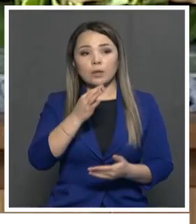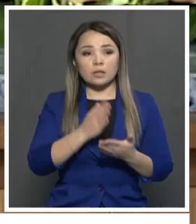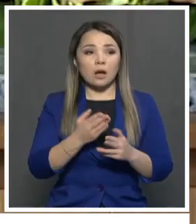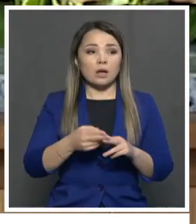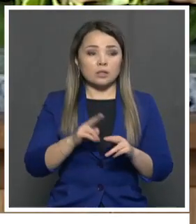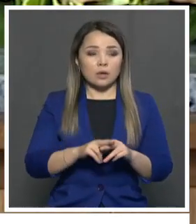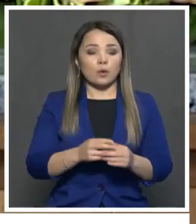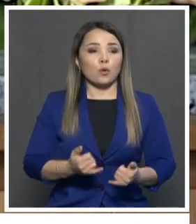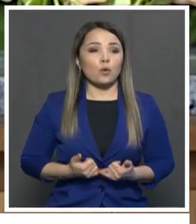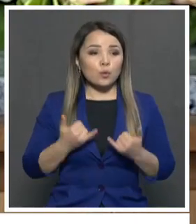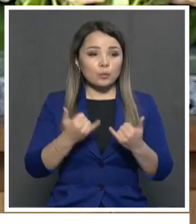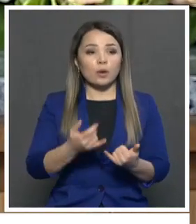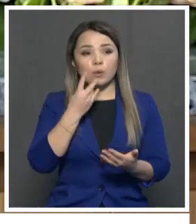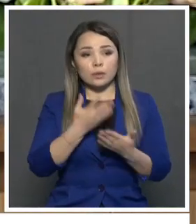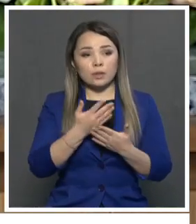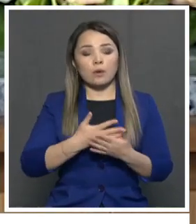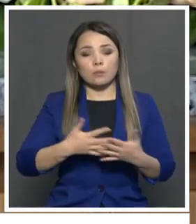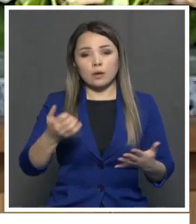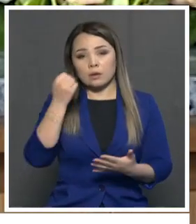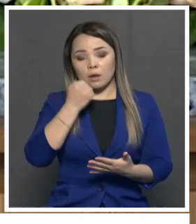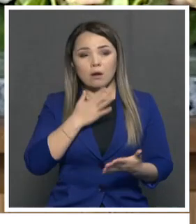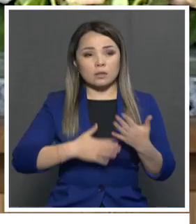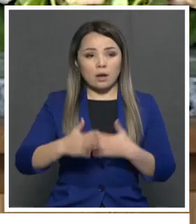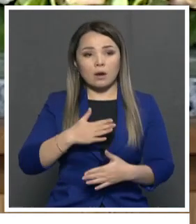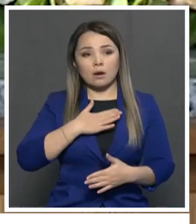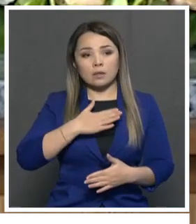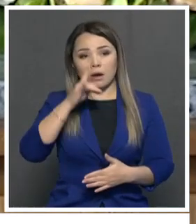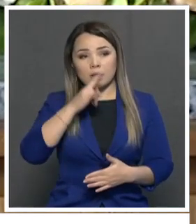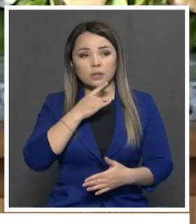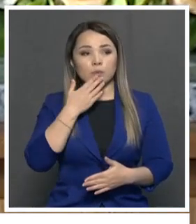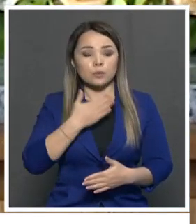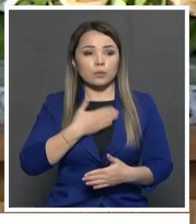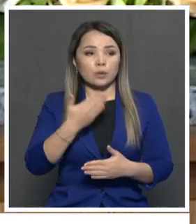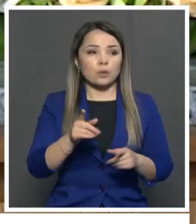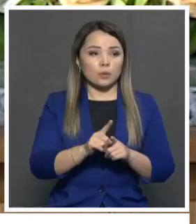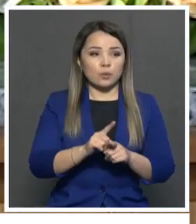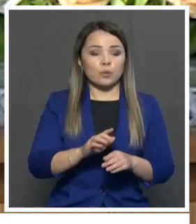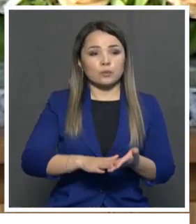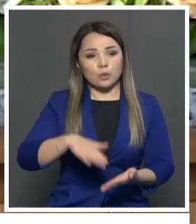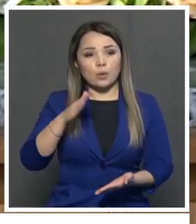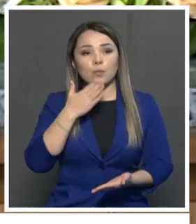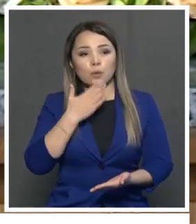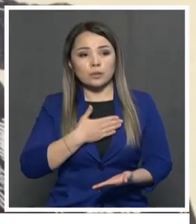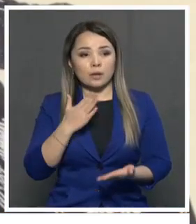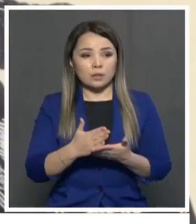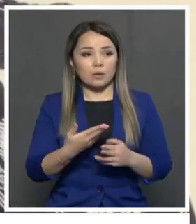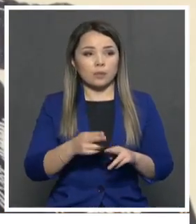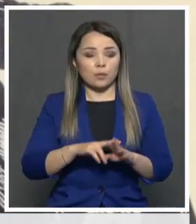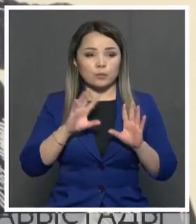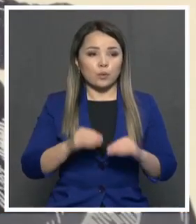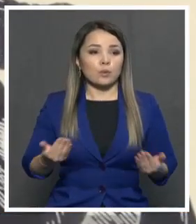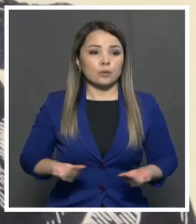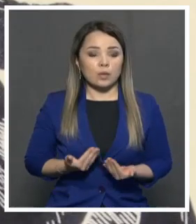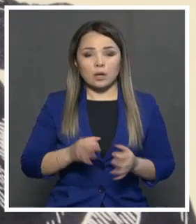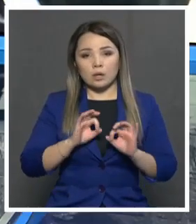ат беріп құрмет көрсеткендеріне мен бұл қуанып, өзімнің қазақтың жырын қандай жақсы көрсем, Манасты солай сүйіп өстім. Мен өмір бойы осыны айтып келе жатырмын.